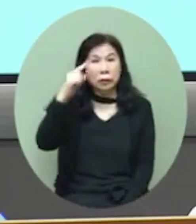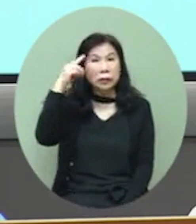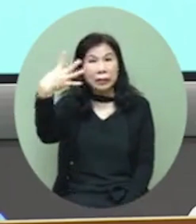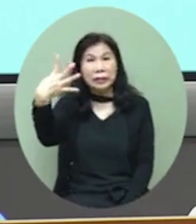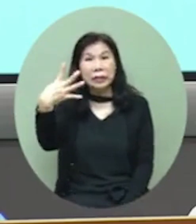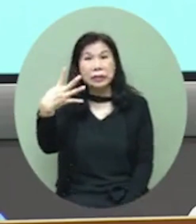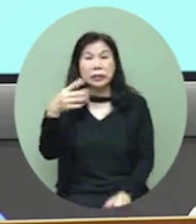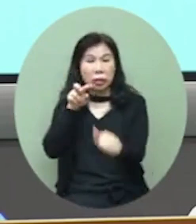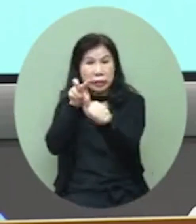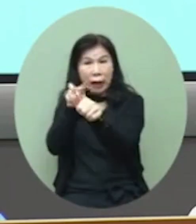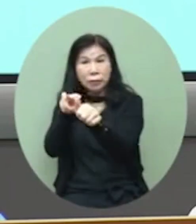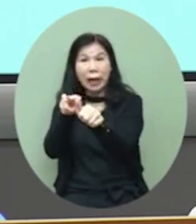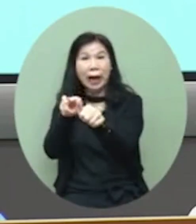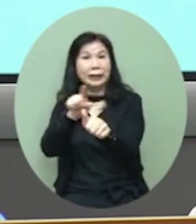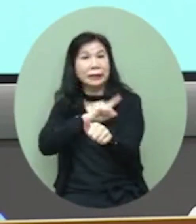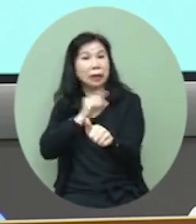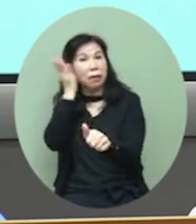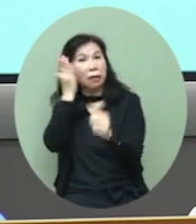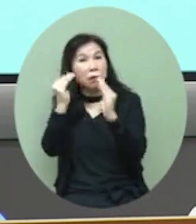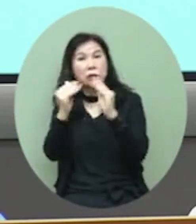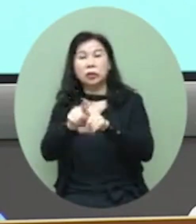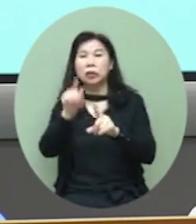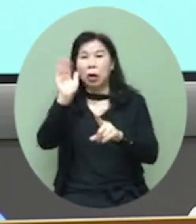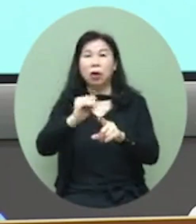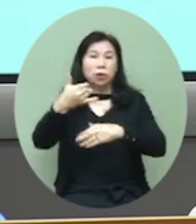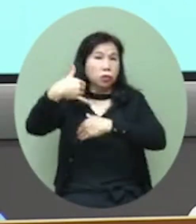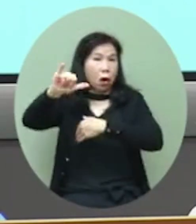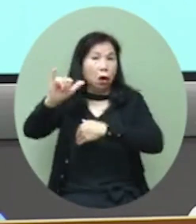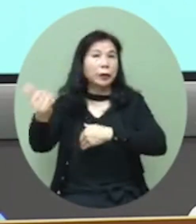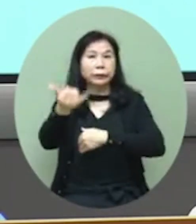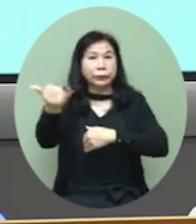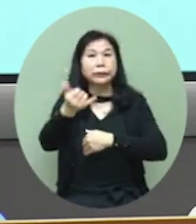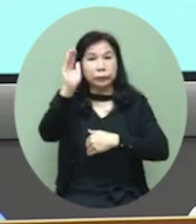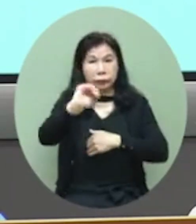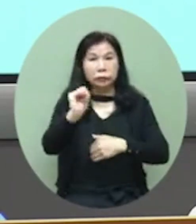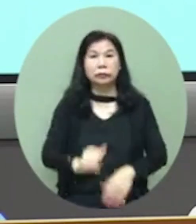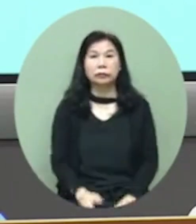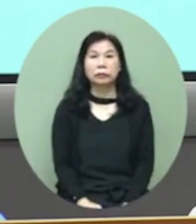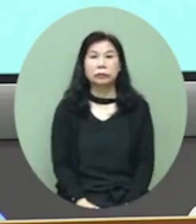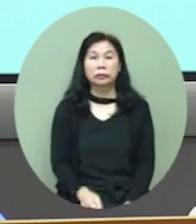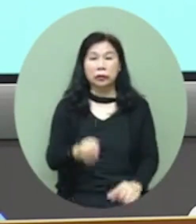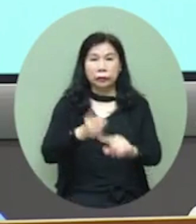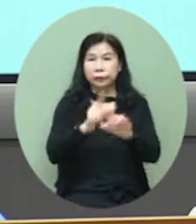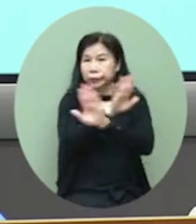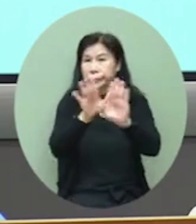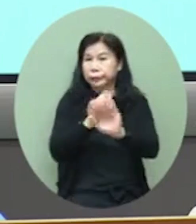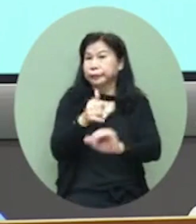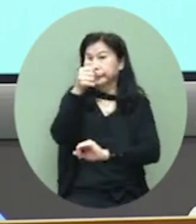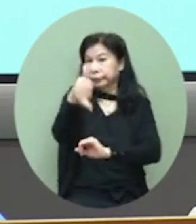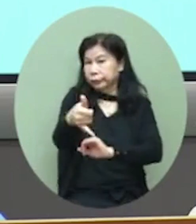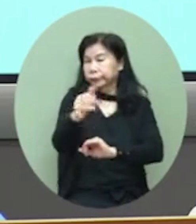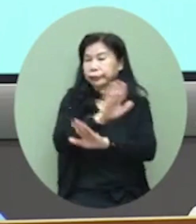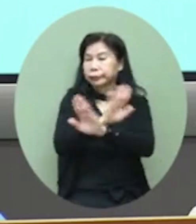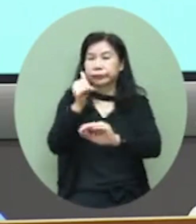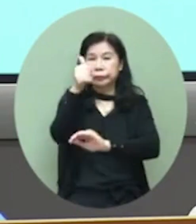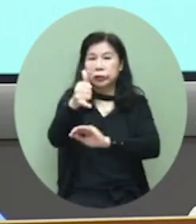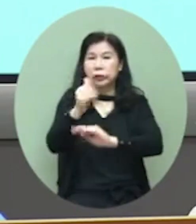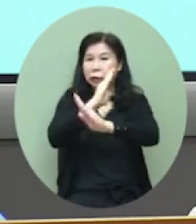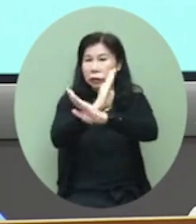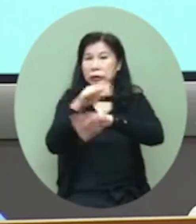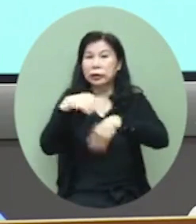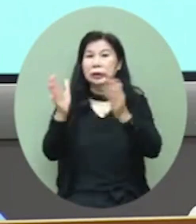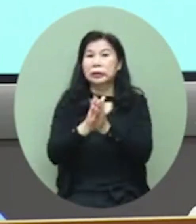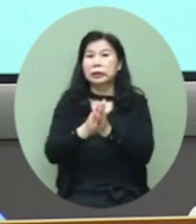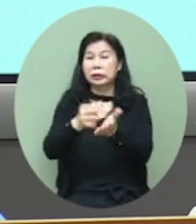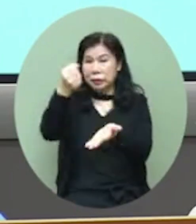4天的医学监测期间是可以外出的，但是不能够进入在疫苗